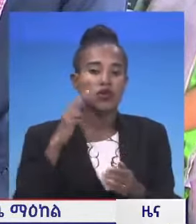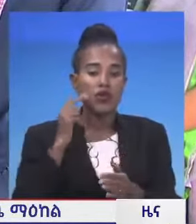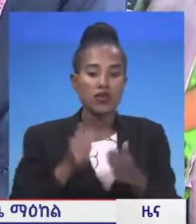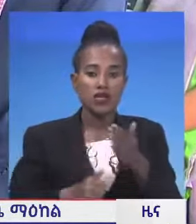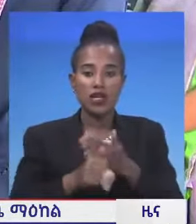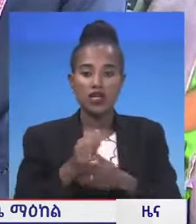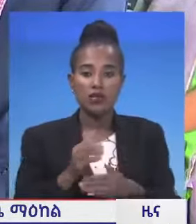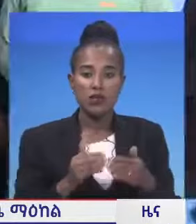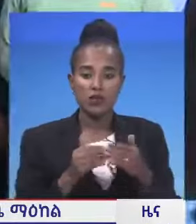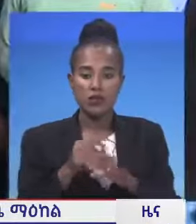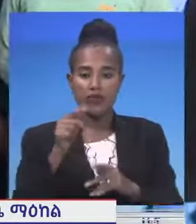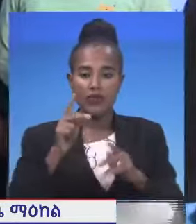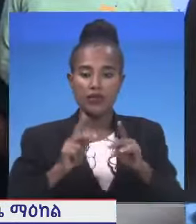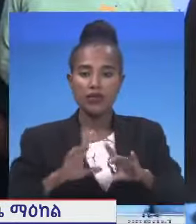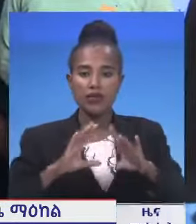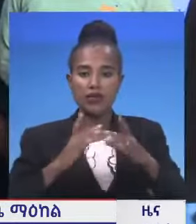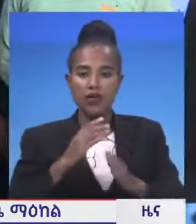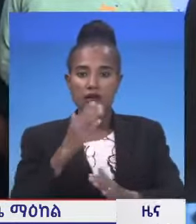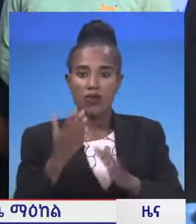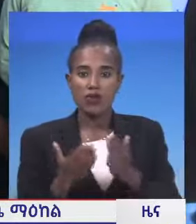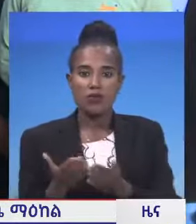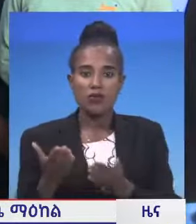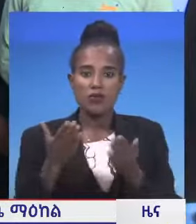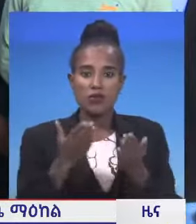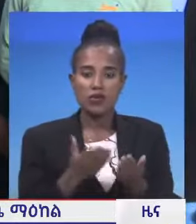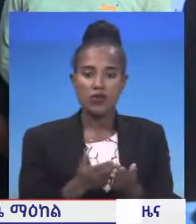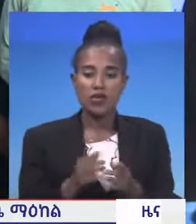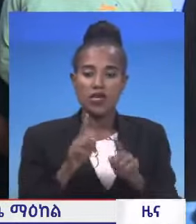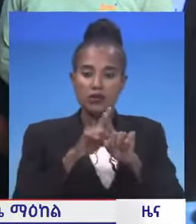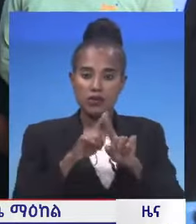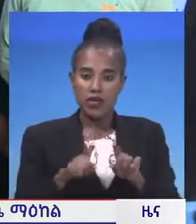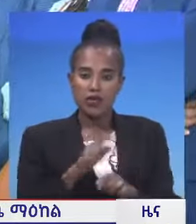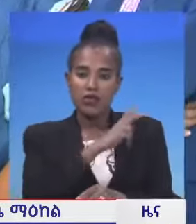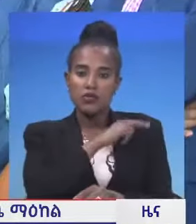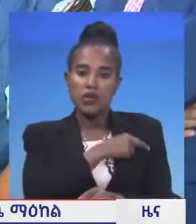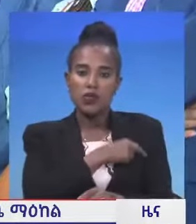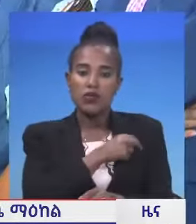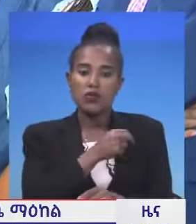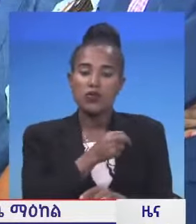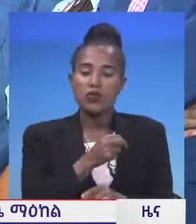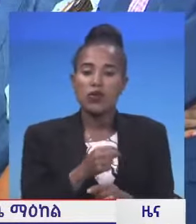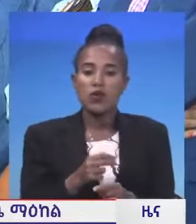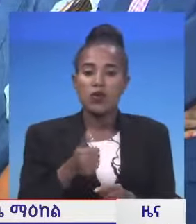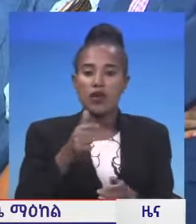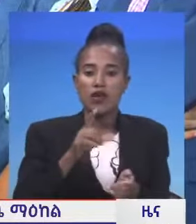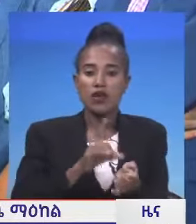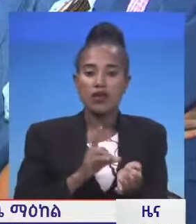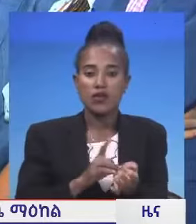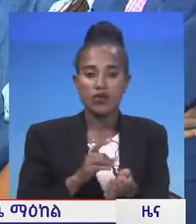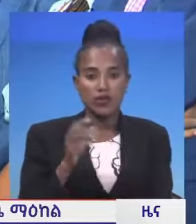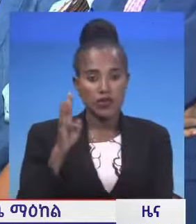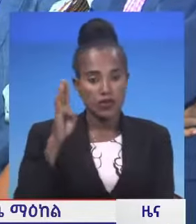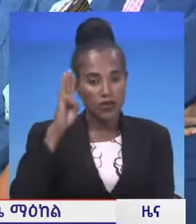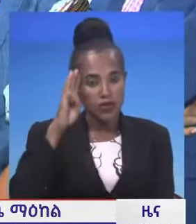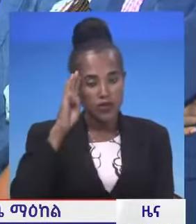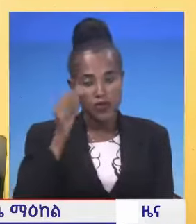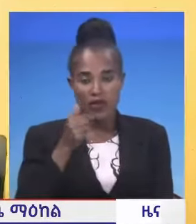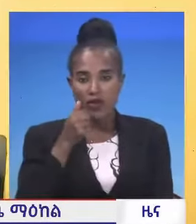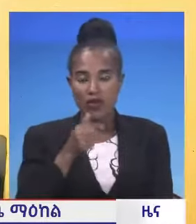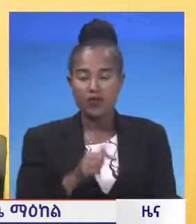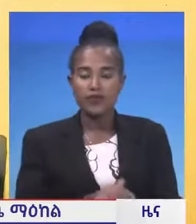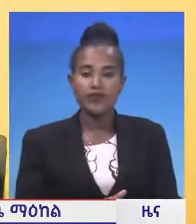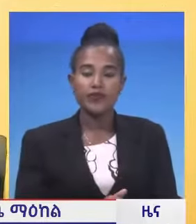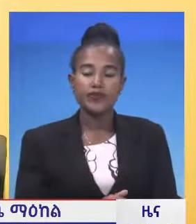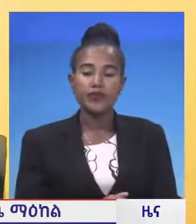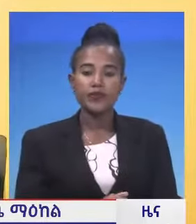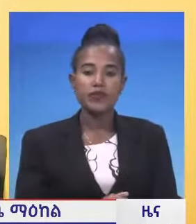ጥቃት ለደረሰባቸው የህብረተሰብ ክፍሎች አገልግሎት መስጠቱን የስፔሻላይዝድ ሆስፒታሉ ክሊኒካል ዋና ዳይሬክተር ዶክተር ሰውበሰው ይታይ ገልጸዋል። ጾታዊ